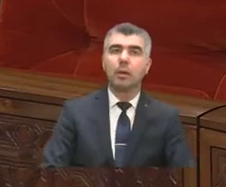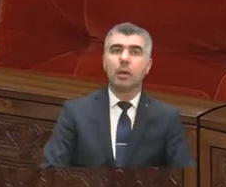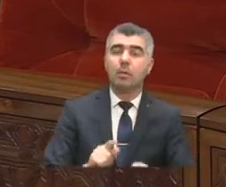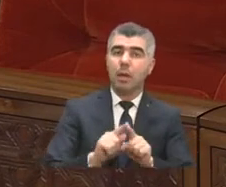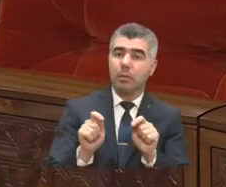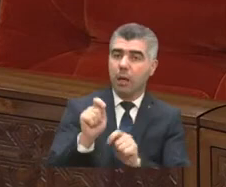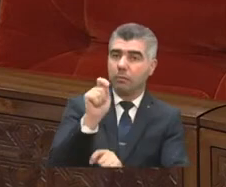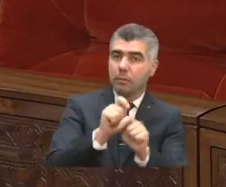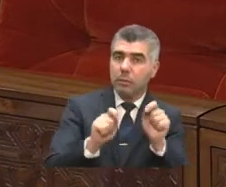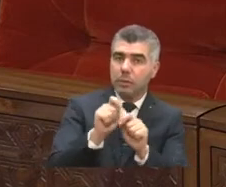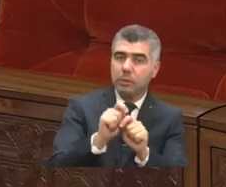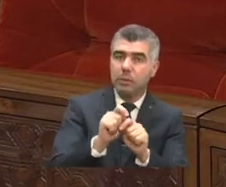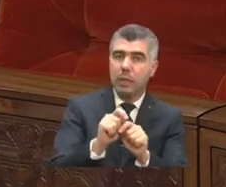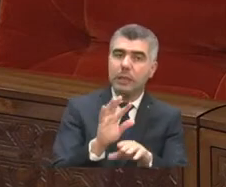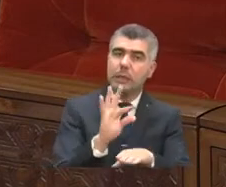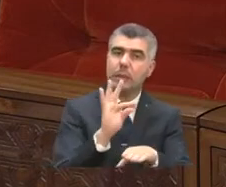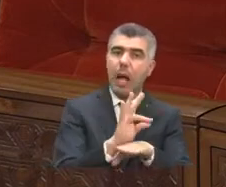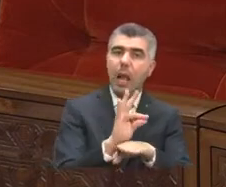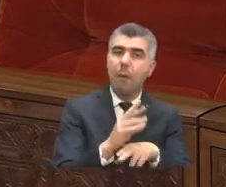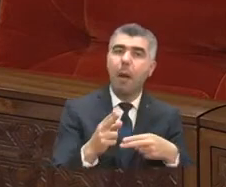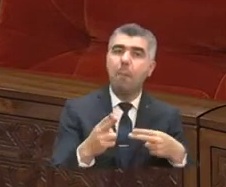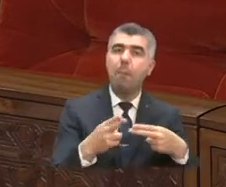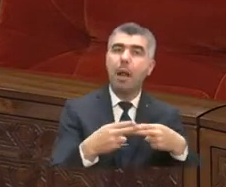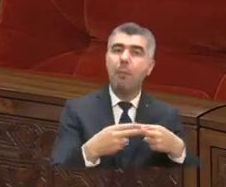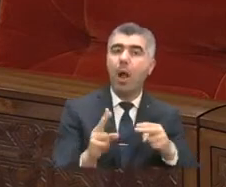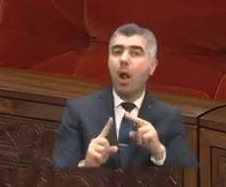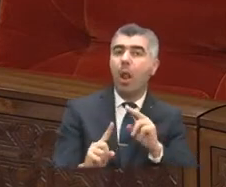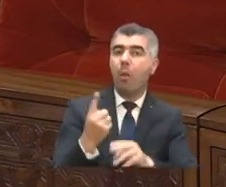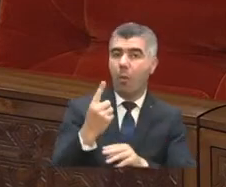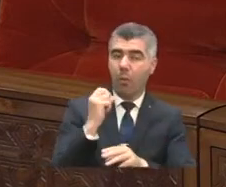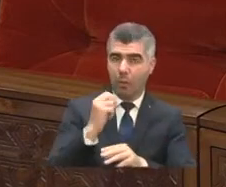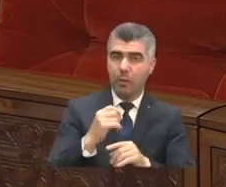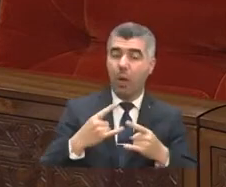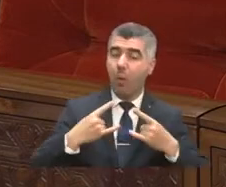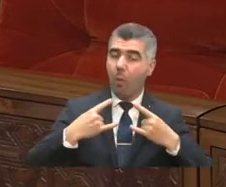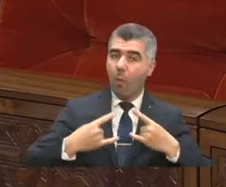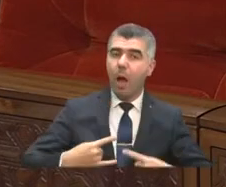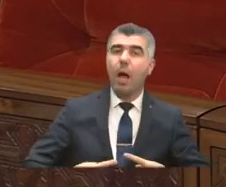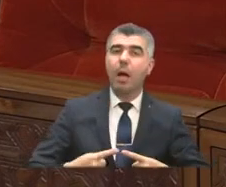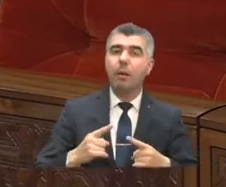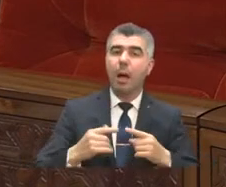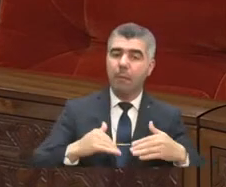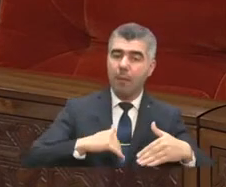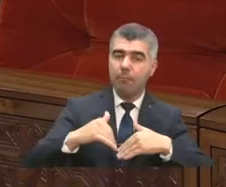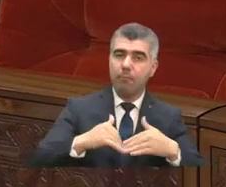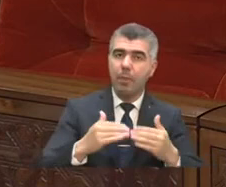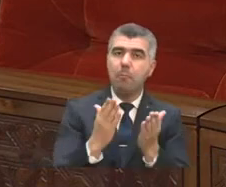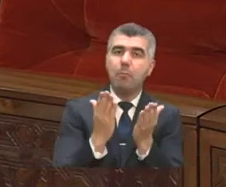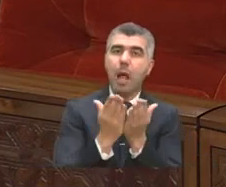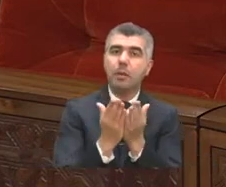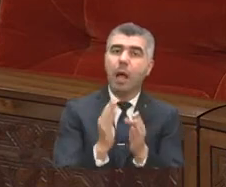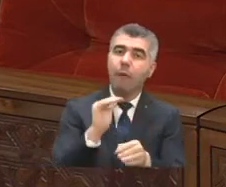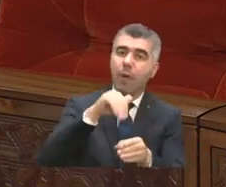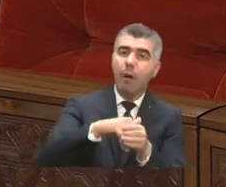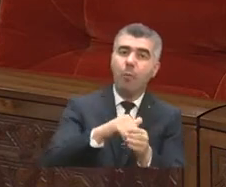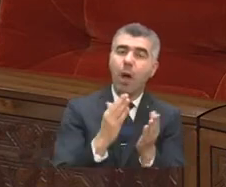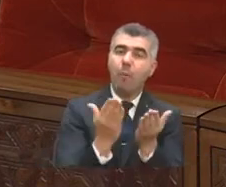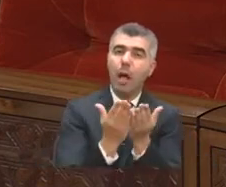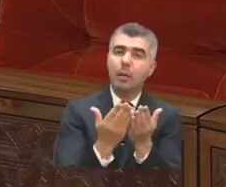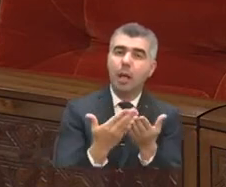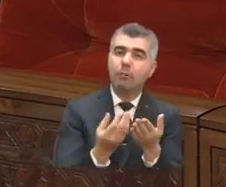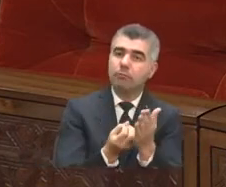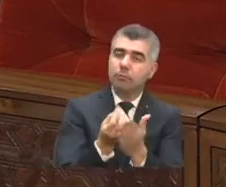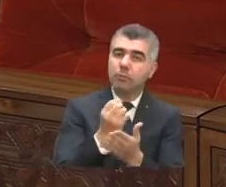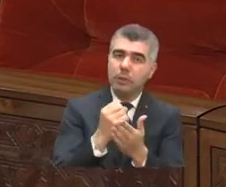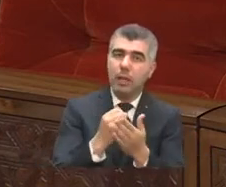منظومة تعليم السياقة، إدماج موضوع السلامة الطرقية في البرامج المدرسية، تكثيف التواصل